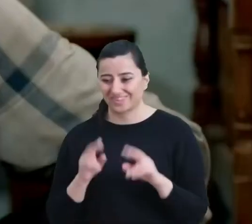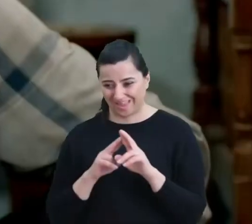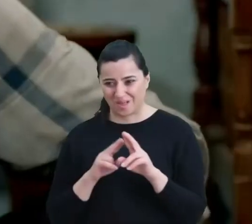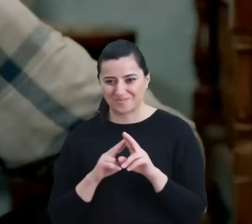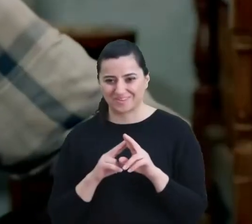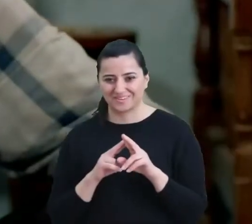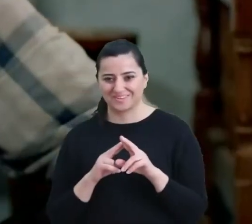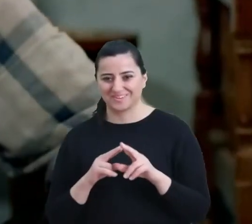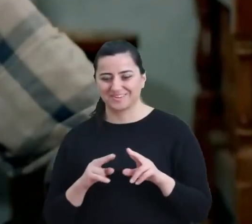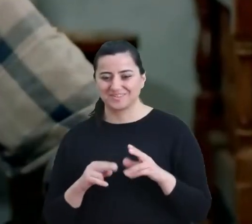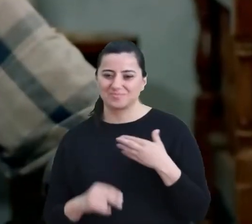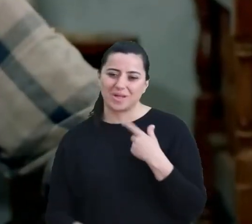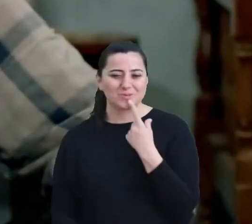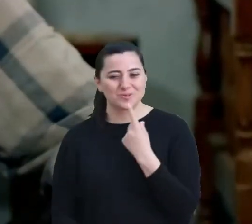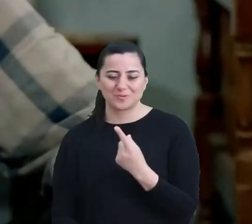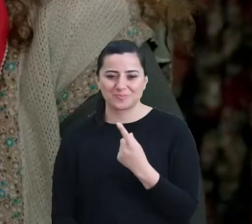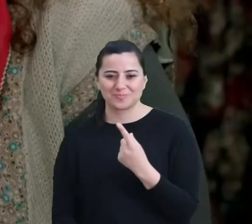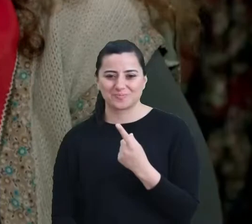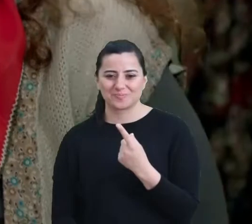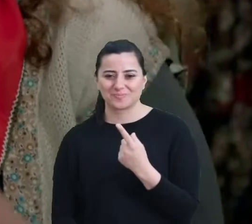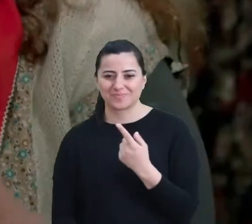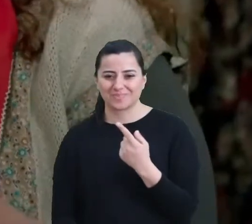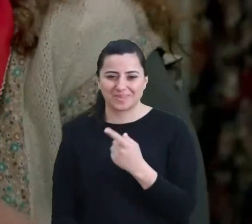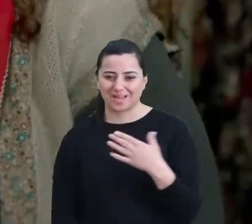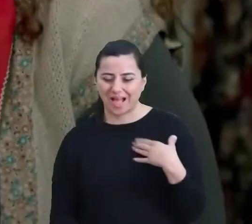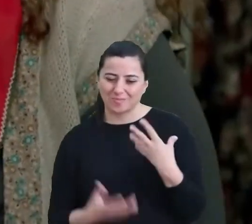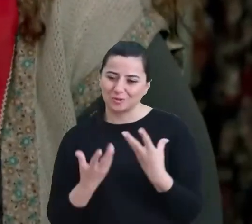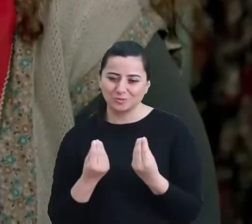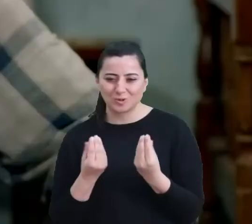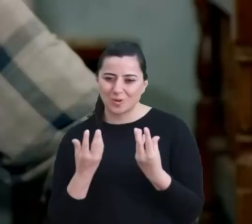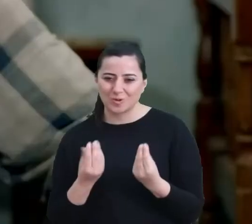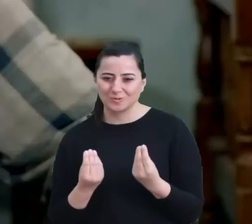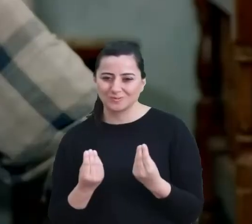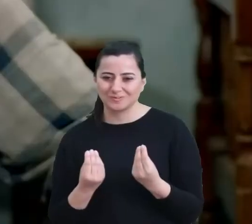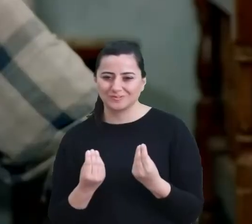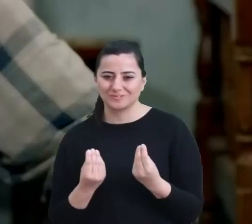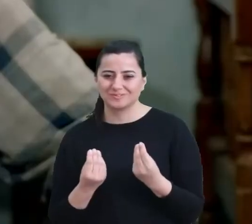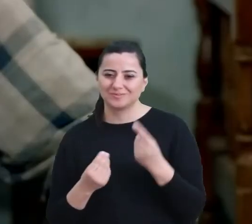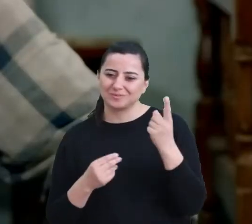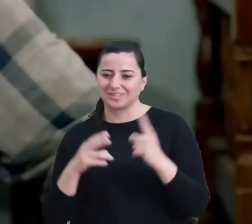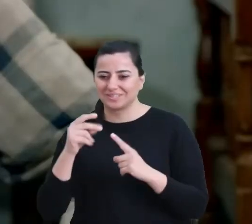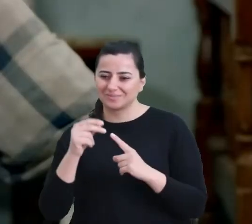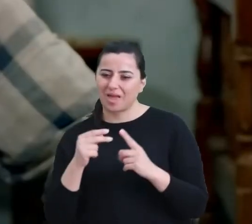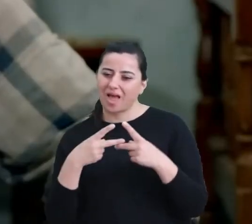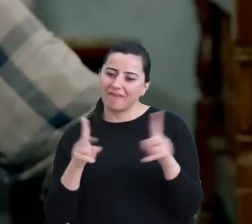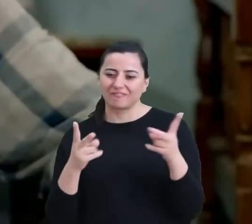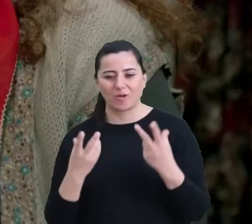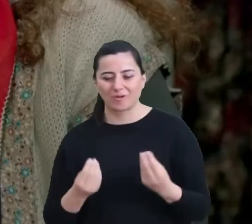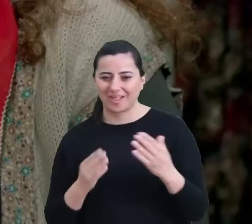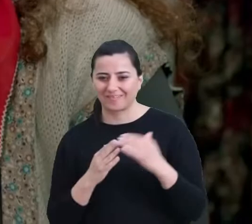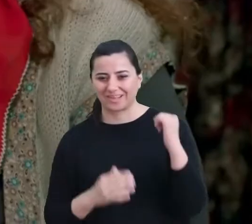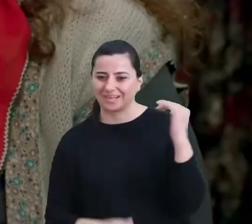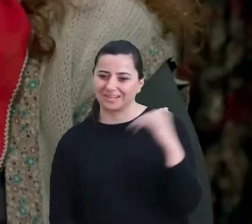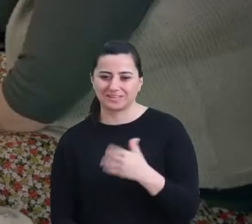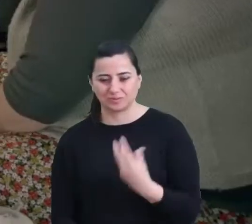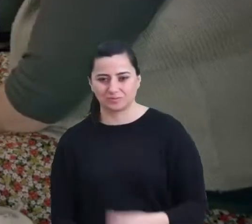Kamil, ben diyorum ki, hazır senin kalbin böyle yumuşamış gene. Şu İsmail'i de affedi ve sen de eve